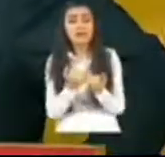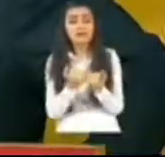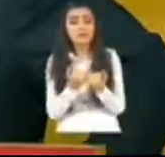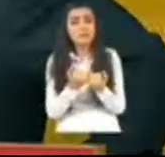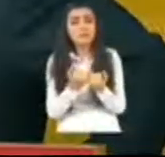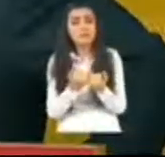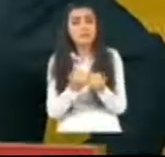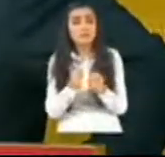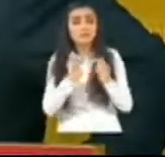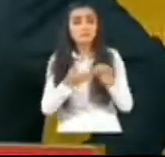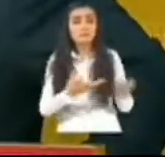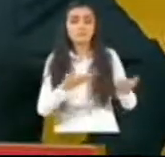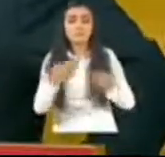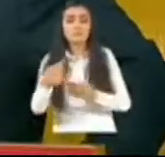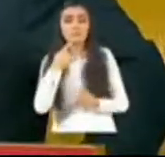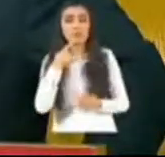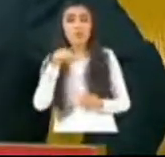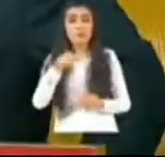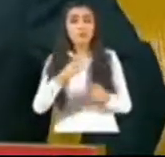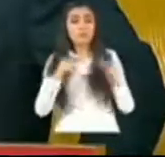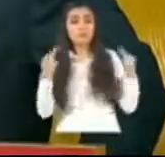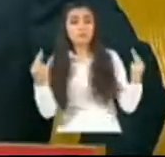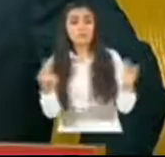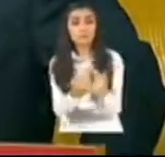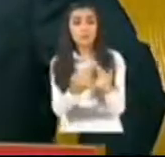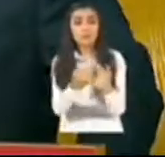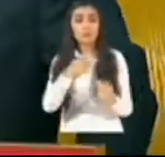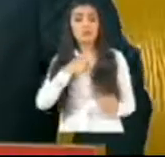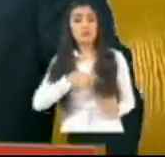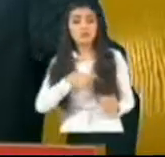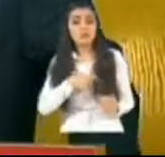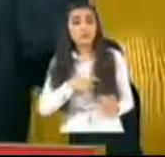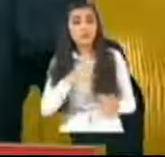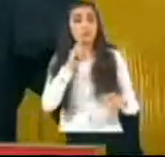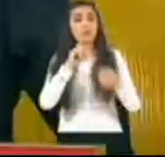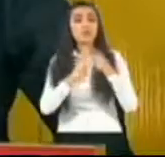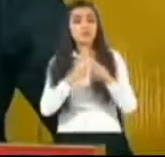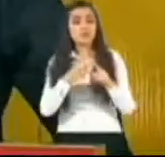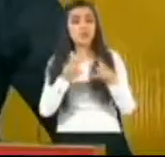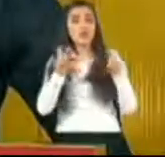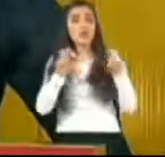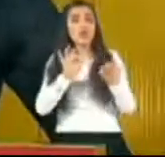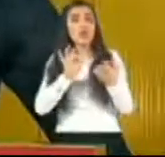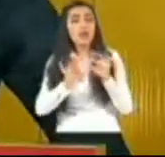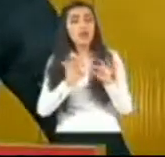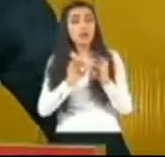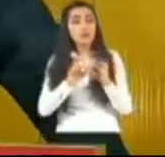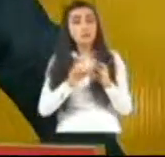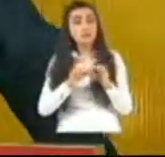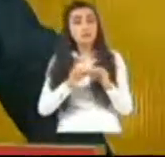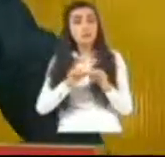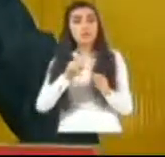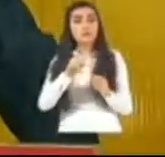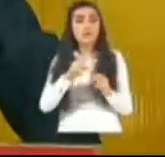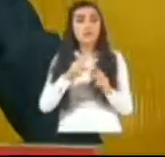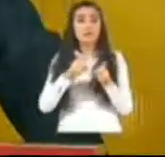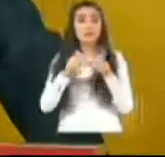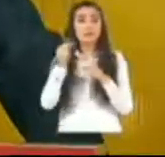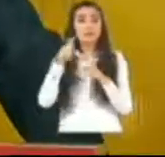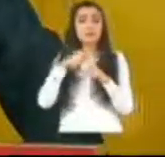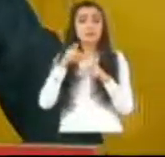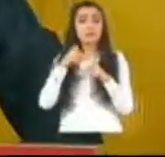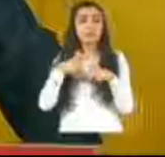de sunulmalıdır. Bu kapsama giren sosyal, siyasal ve ekonomik imkanlar bir lütuf